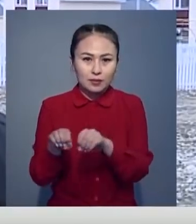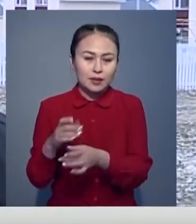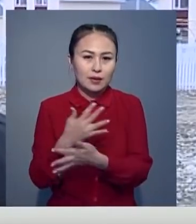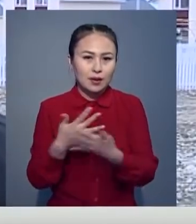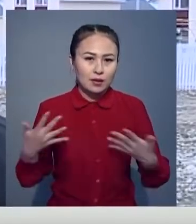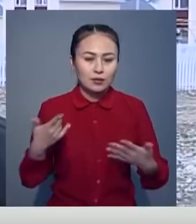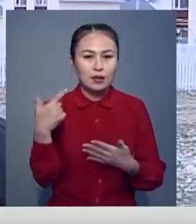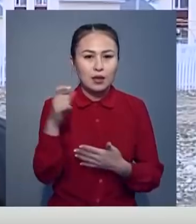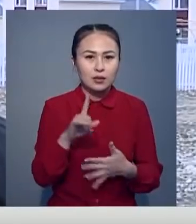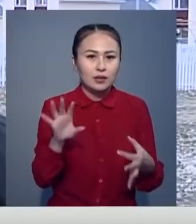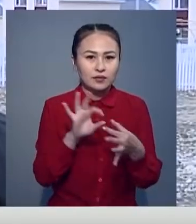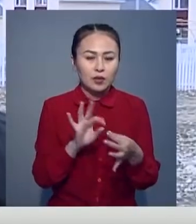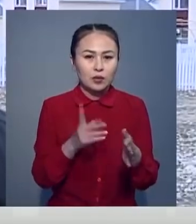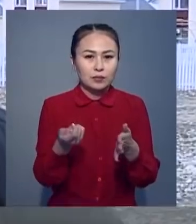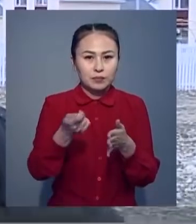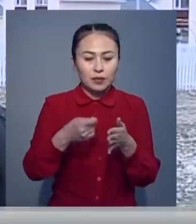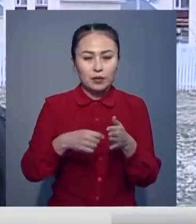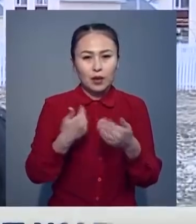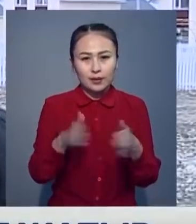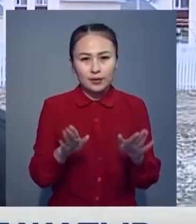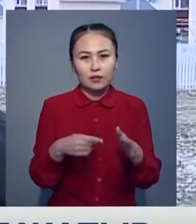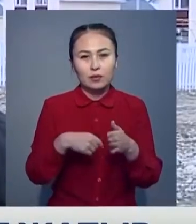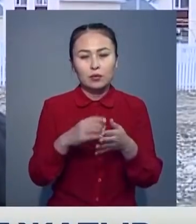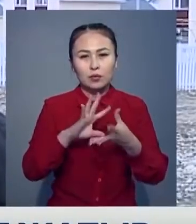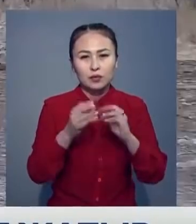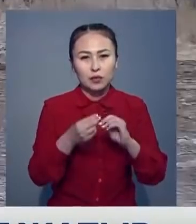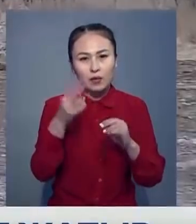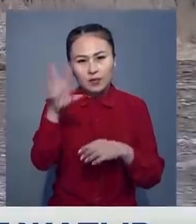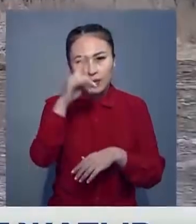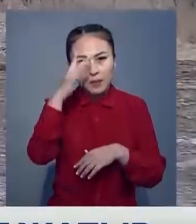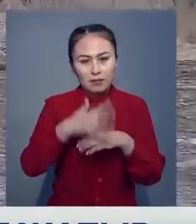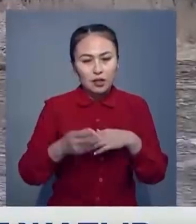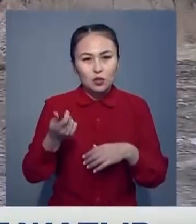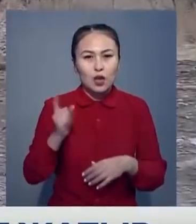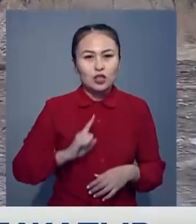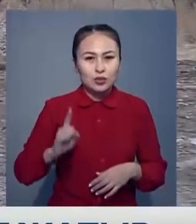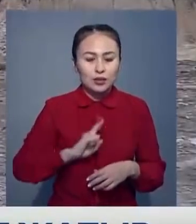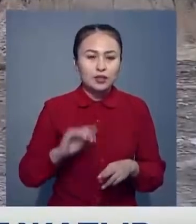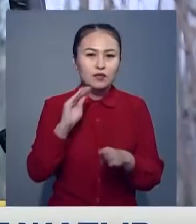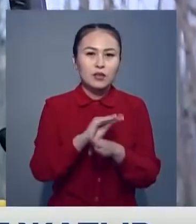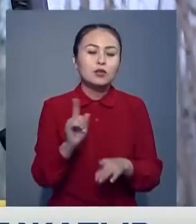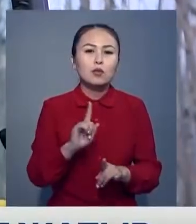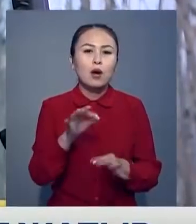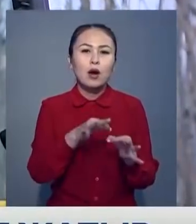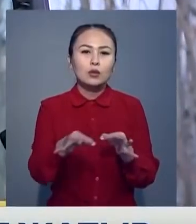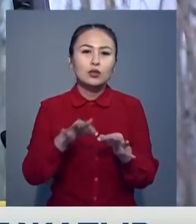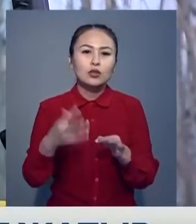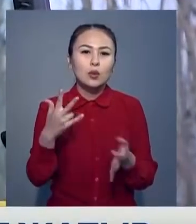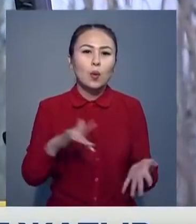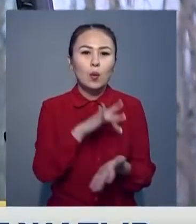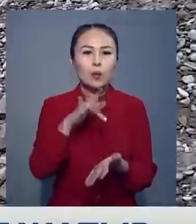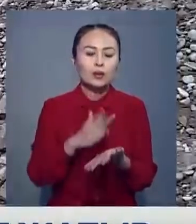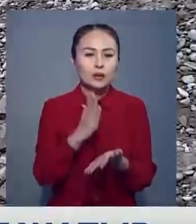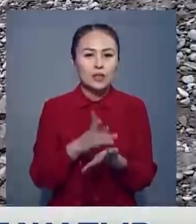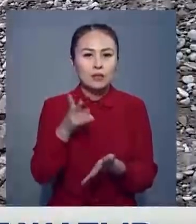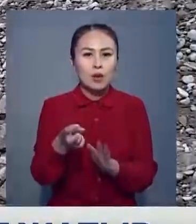желісіне қосу жұмыстары қалды. Тұрғындарға түсіністікпен қарауды сұраймыз. Алматы облысында 17 аудан мен 3 қала бар. 2014 жылы